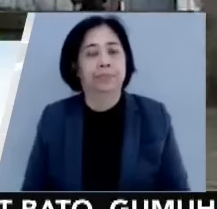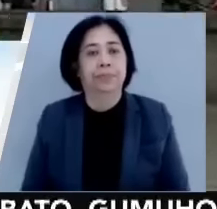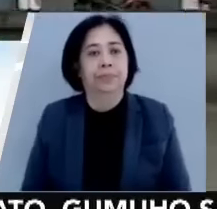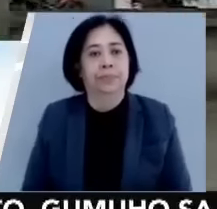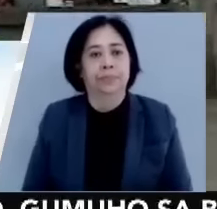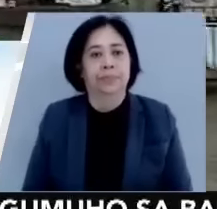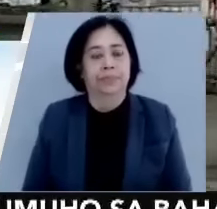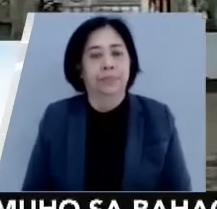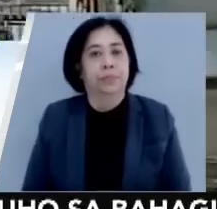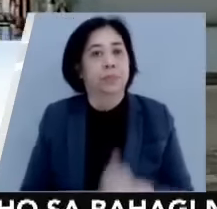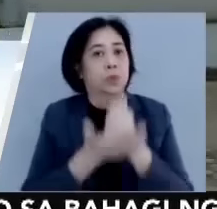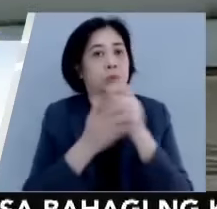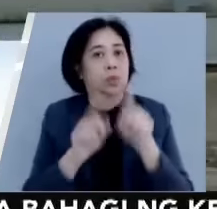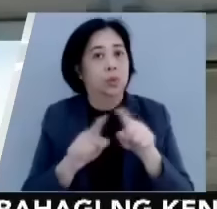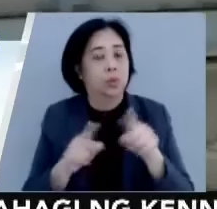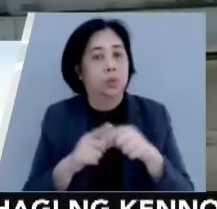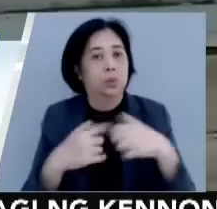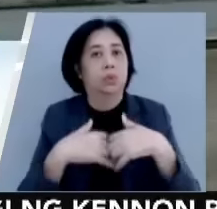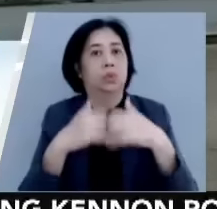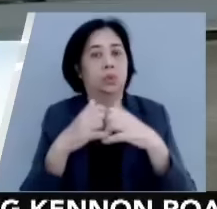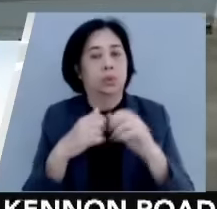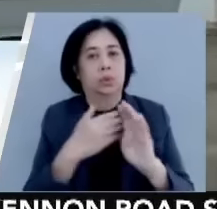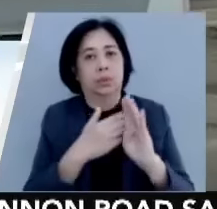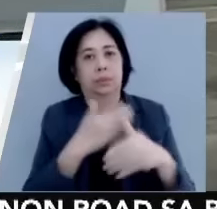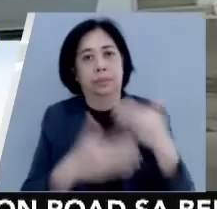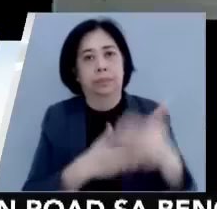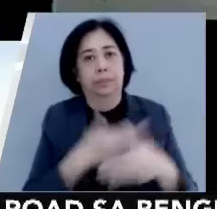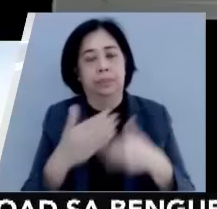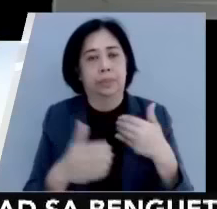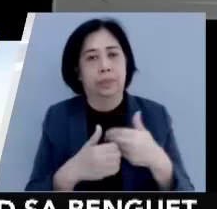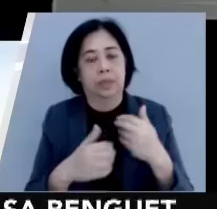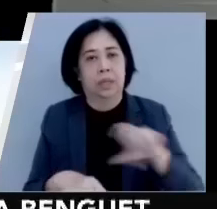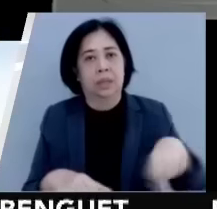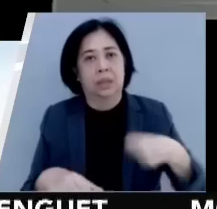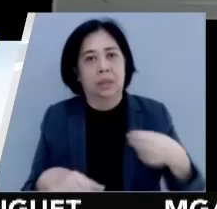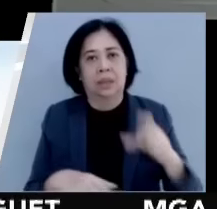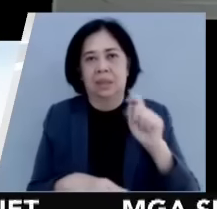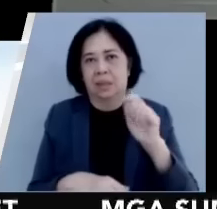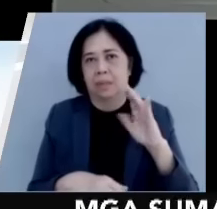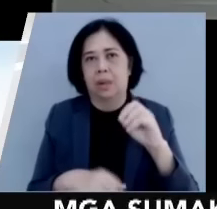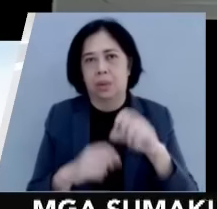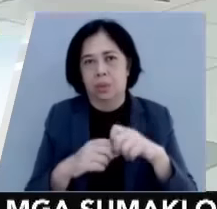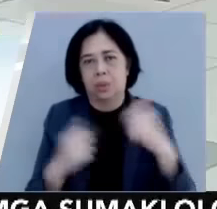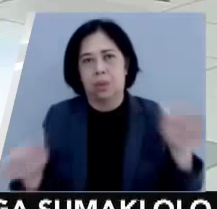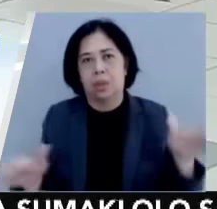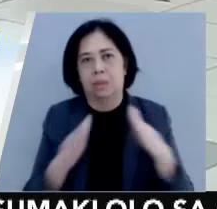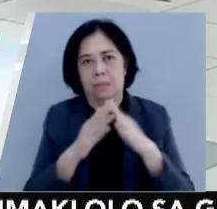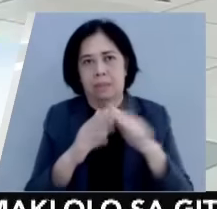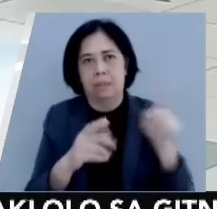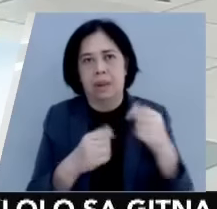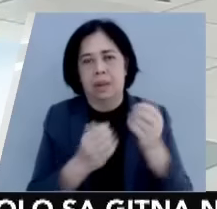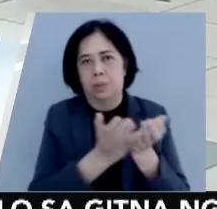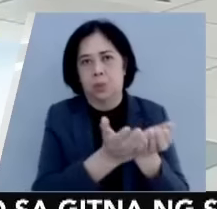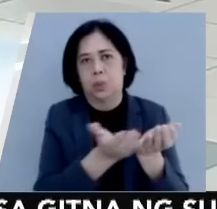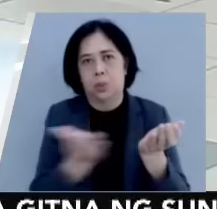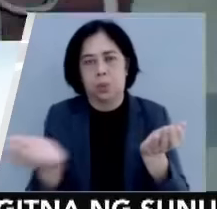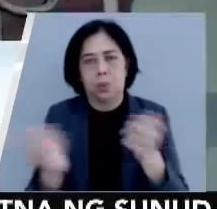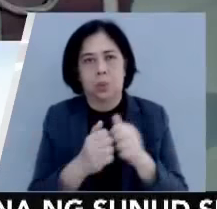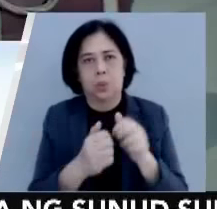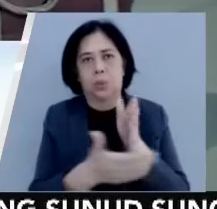Makatutulong din sa pagbangon ng pababalik operasyonal ng tabako port sa Albay kung saan manggagaling ang mga papuntang Catanduanes galing mainland